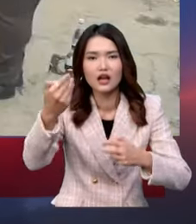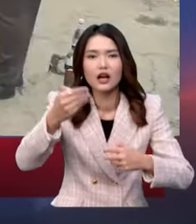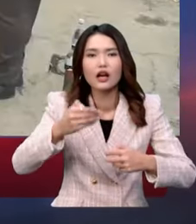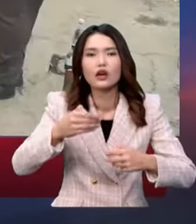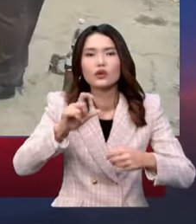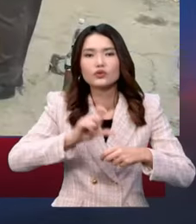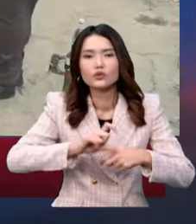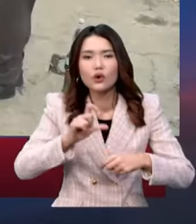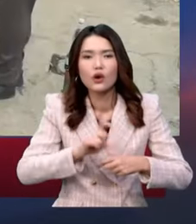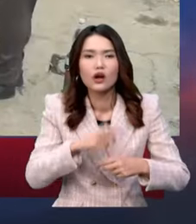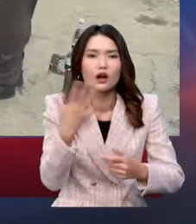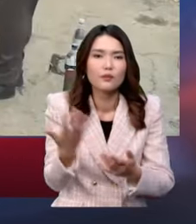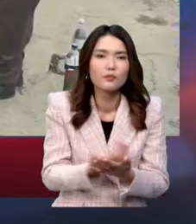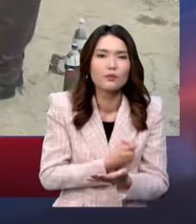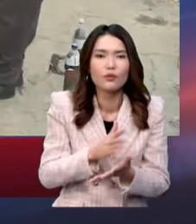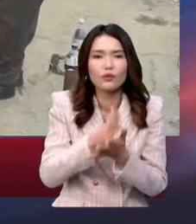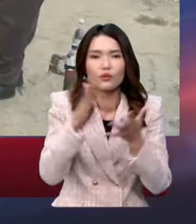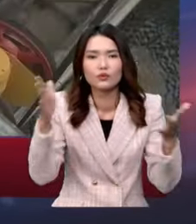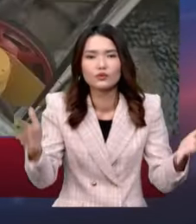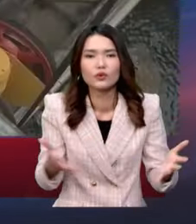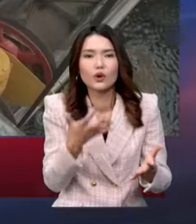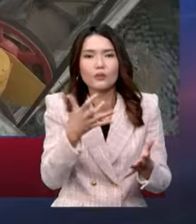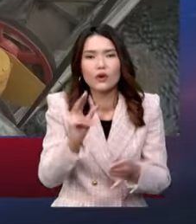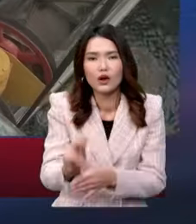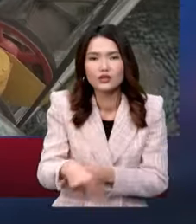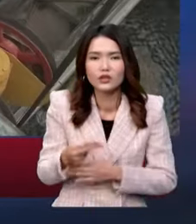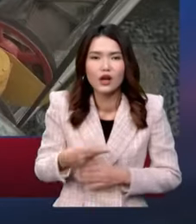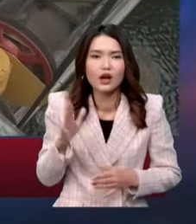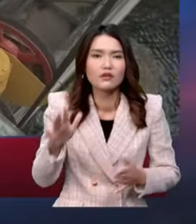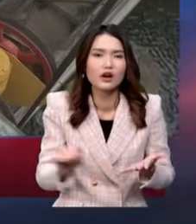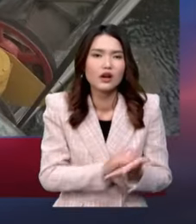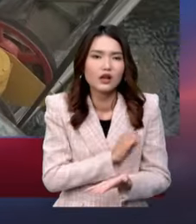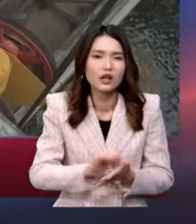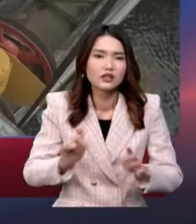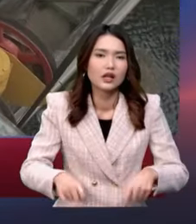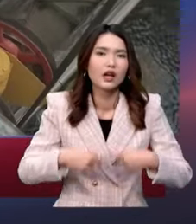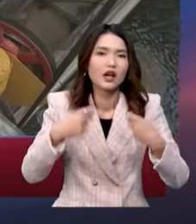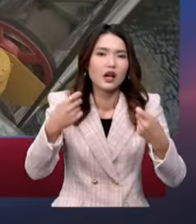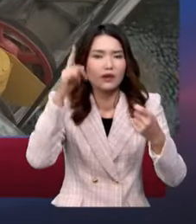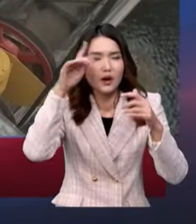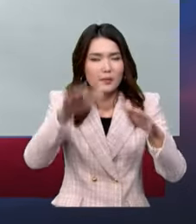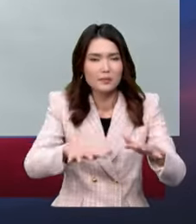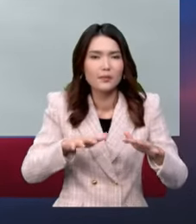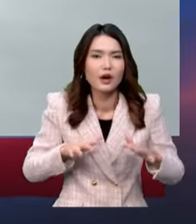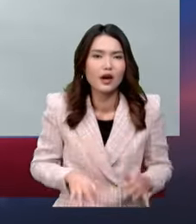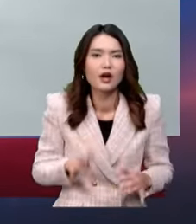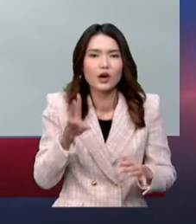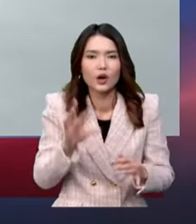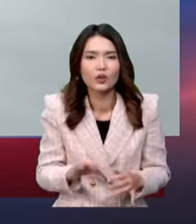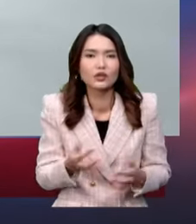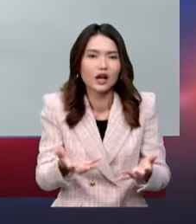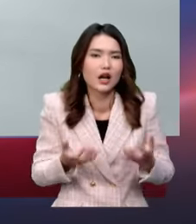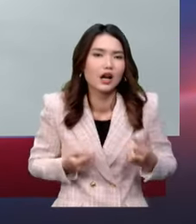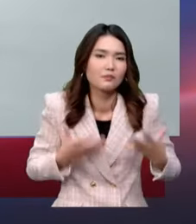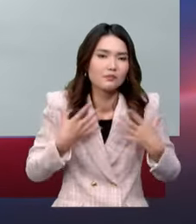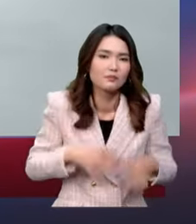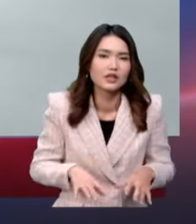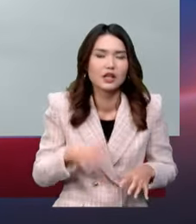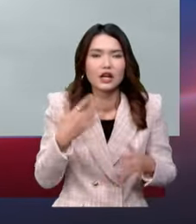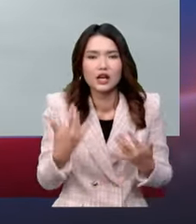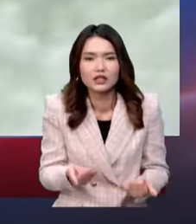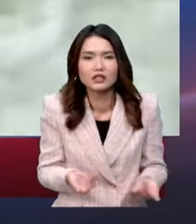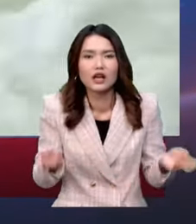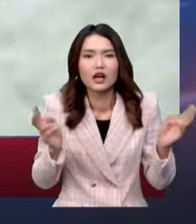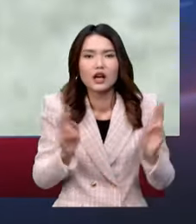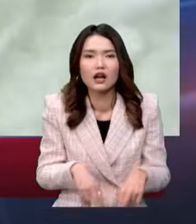специалистов, они подготовили более 500 поправок в документ и передали его в парламент, но их не приняли. Теперь же